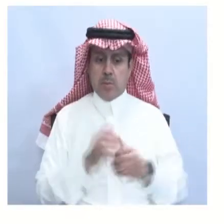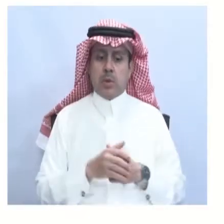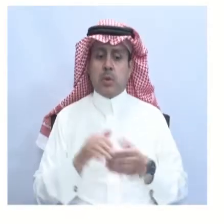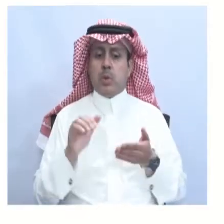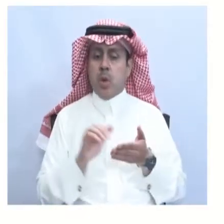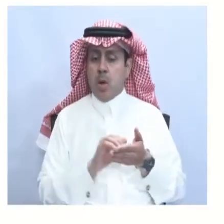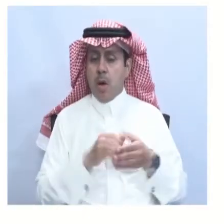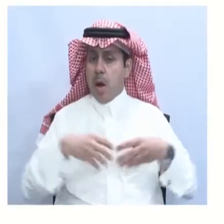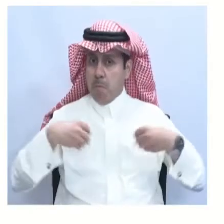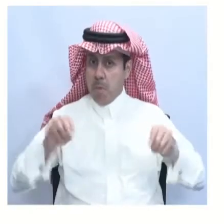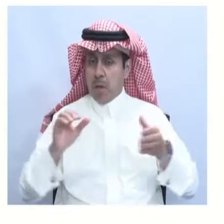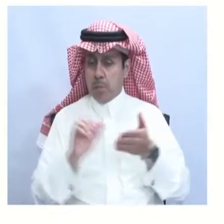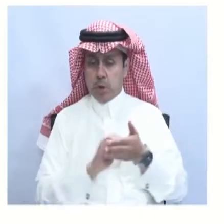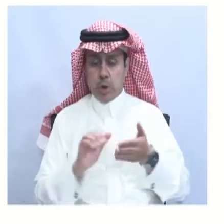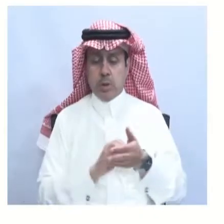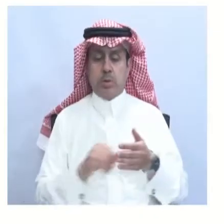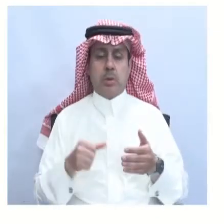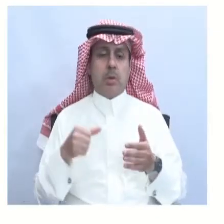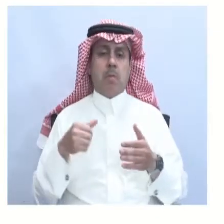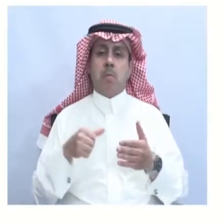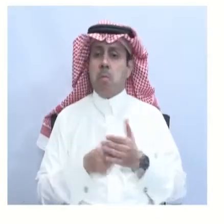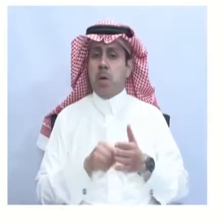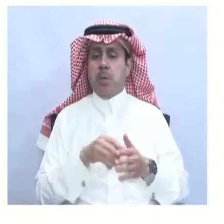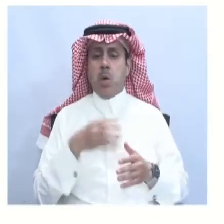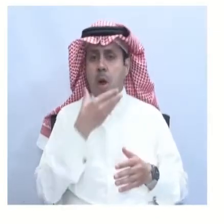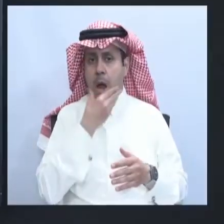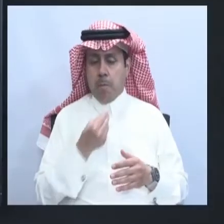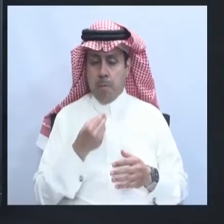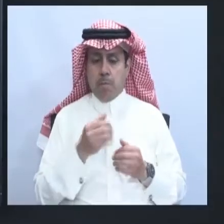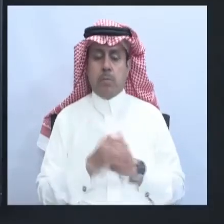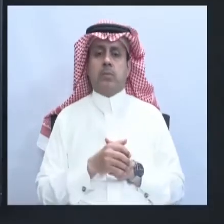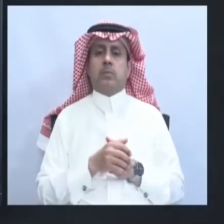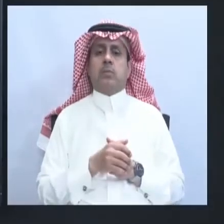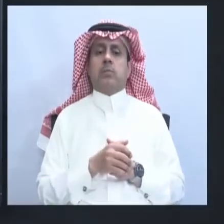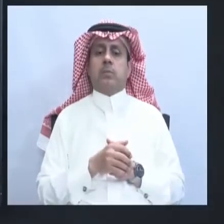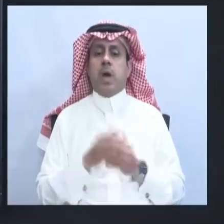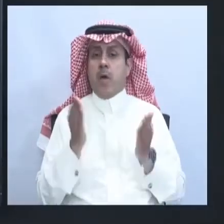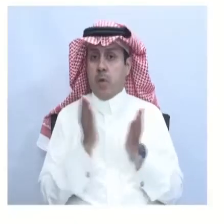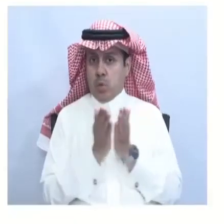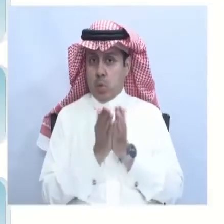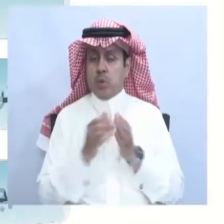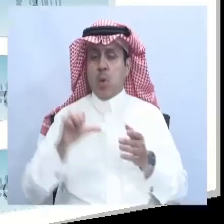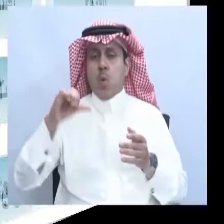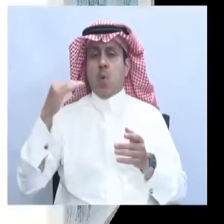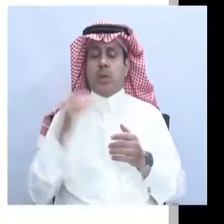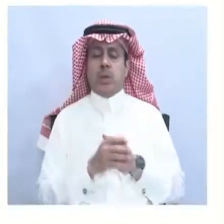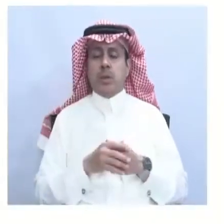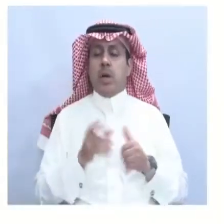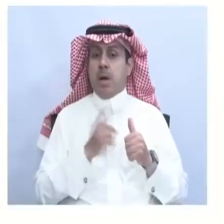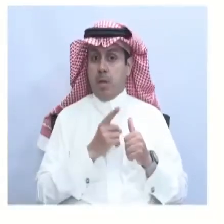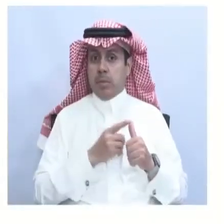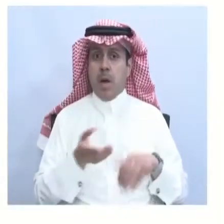البيع بشرط البراءه من كل عيب هذه دروس هذه الوحده نبذه على بركه الله